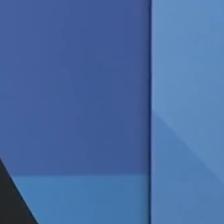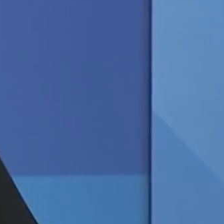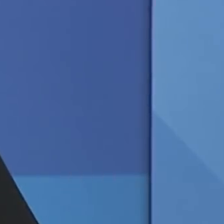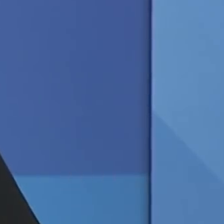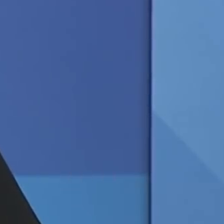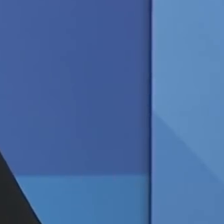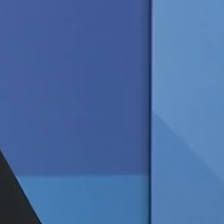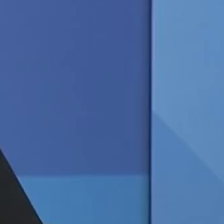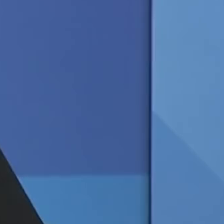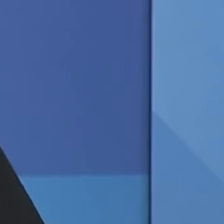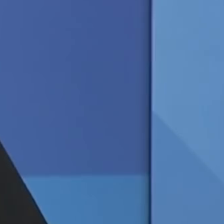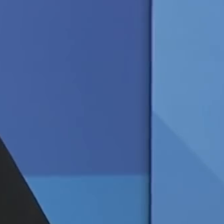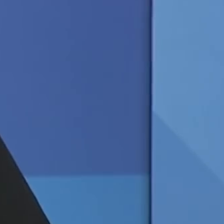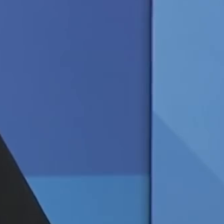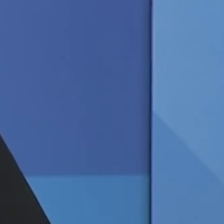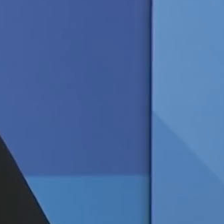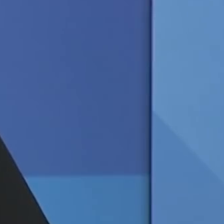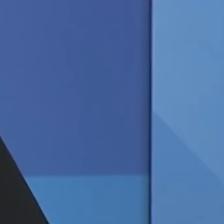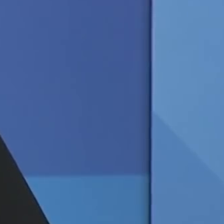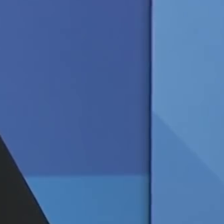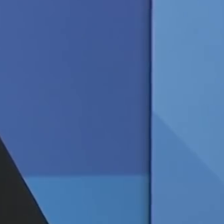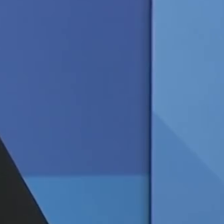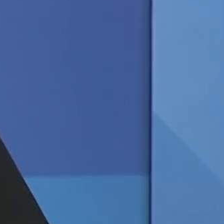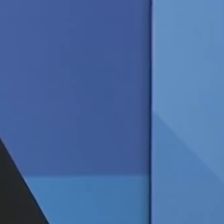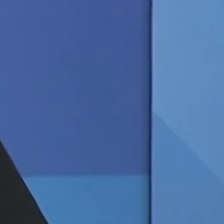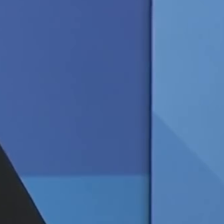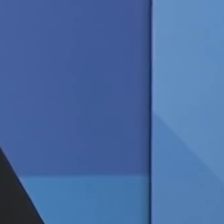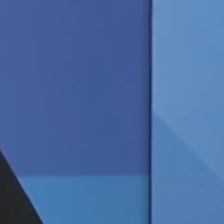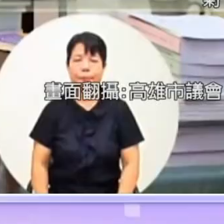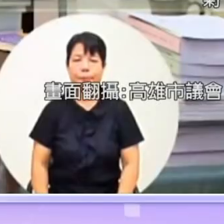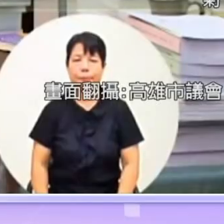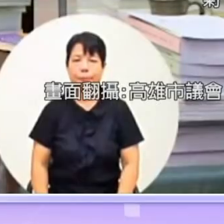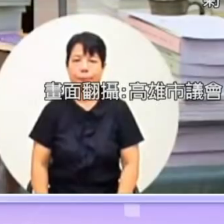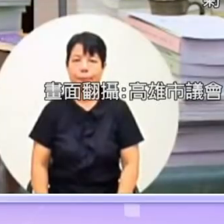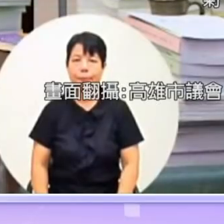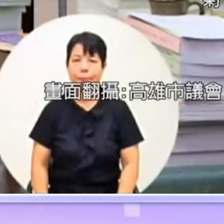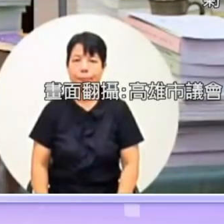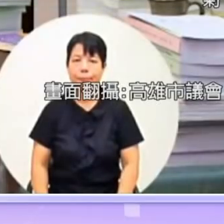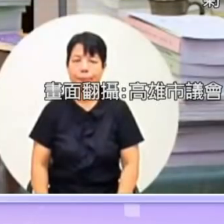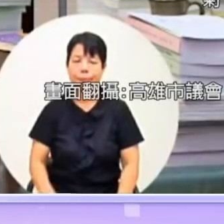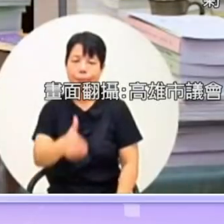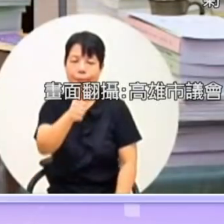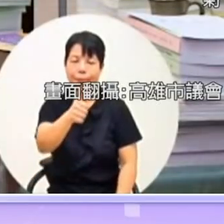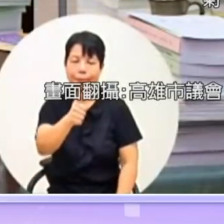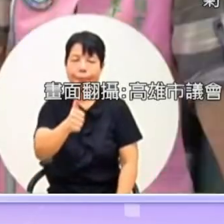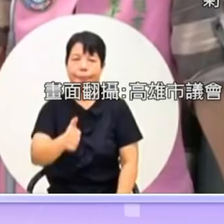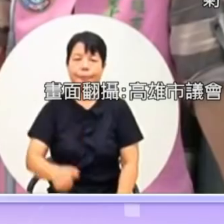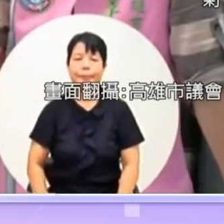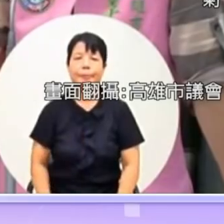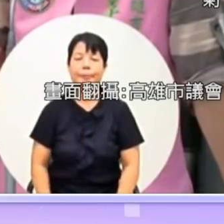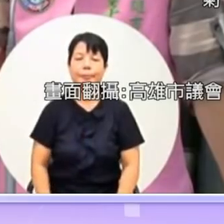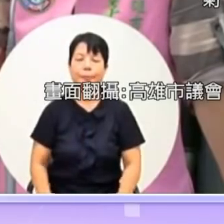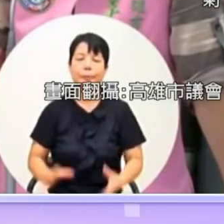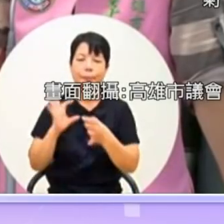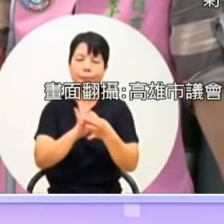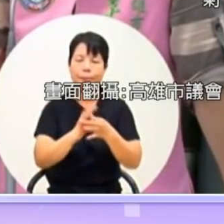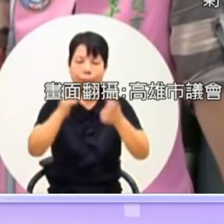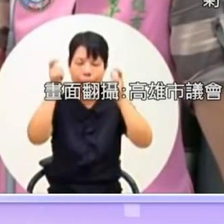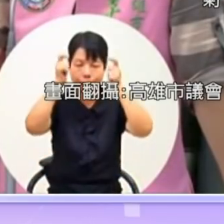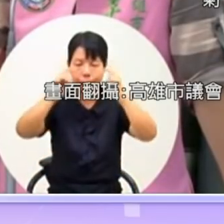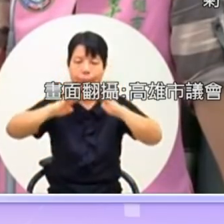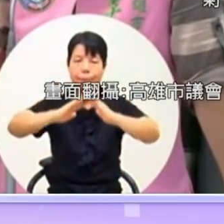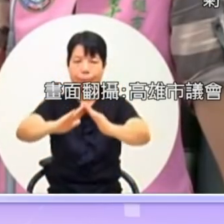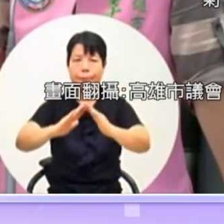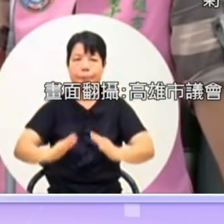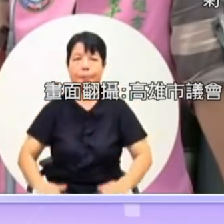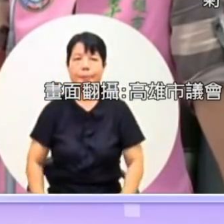员一句话也不敢讲。那甚至啊，在这个总质询的时候呢，他们有一些都还用什么？就用书面质询就好，都不需要让陈